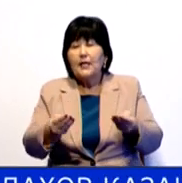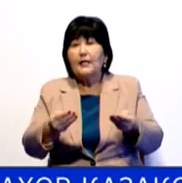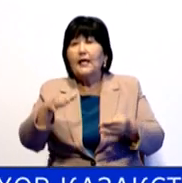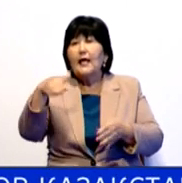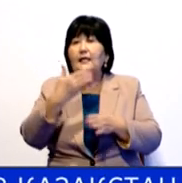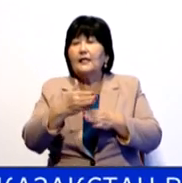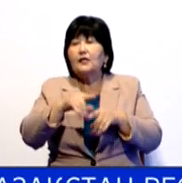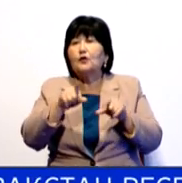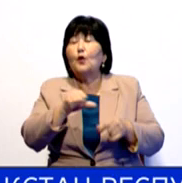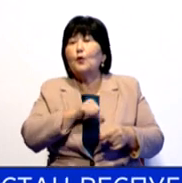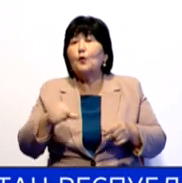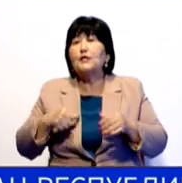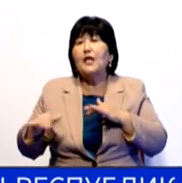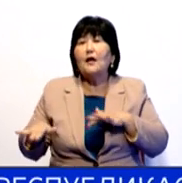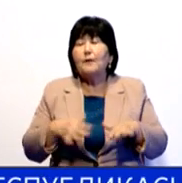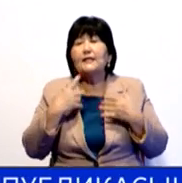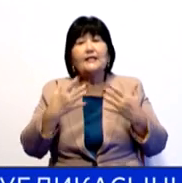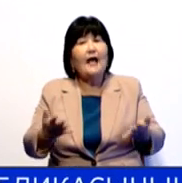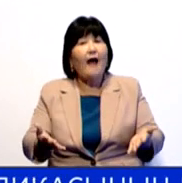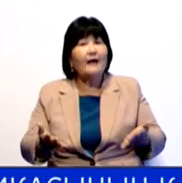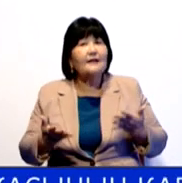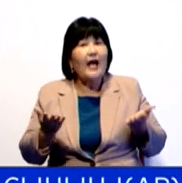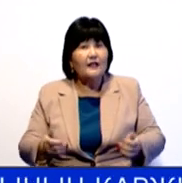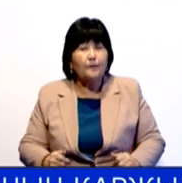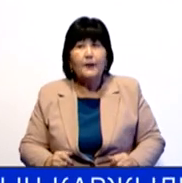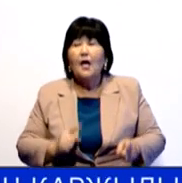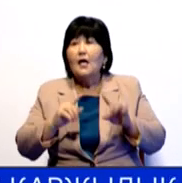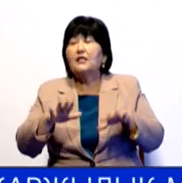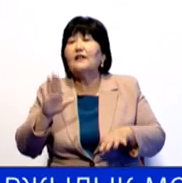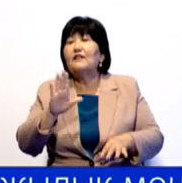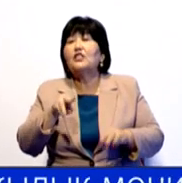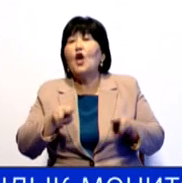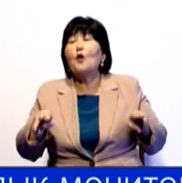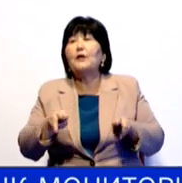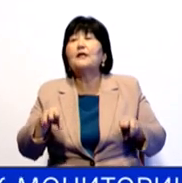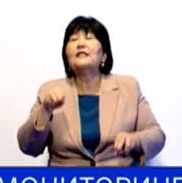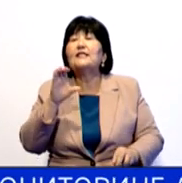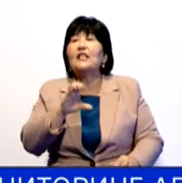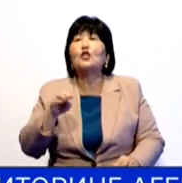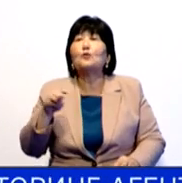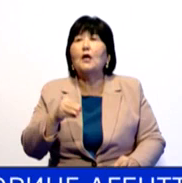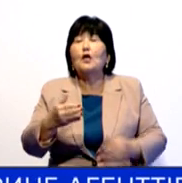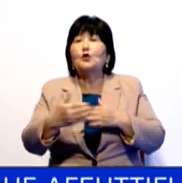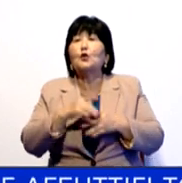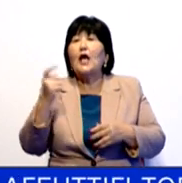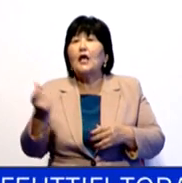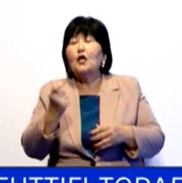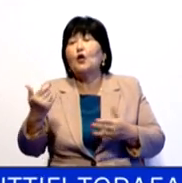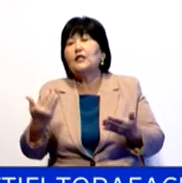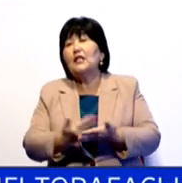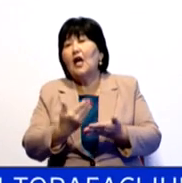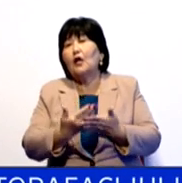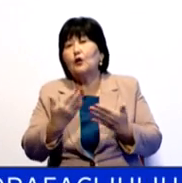несиелер жөнінде де өзінің позициясын айқындады. Жиында вице-премьер Серік Жұманғарин жуырда экономиканы жаңғырту